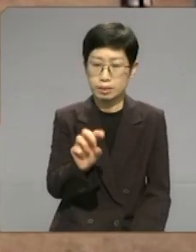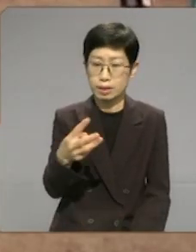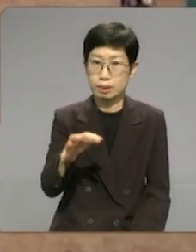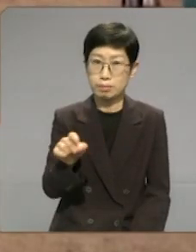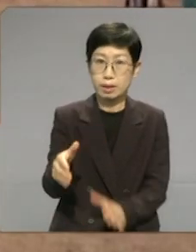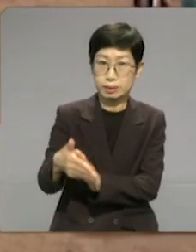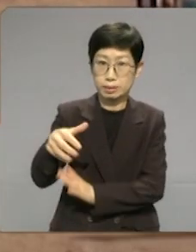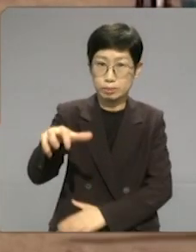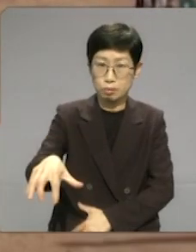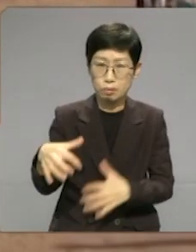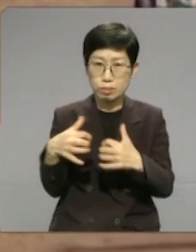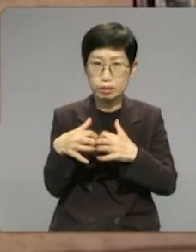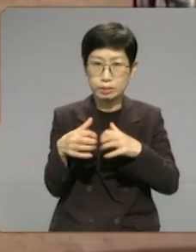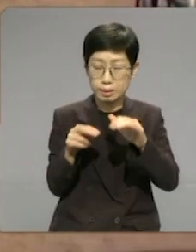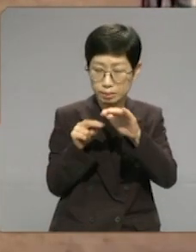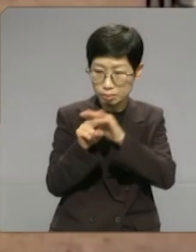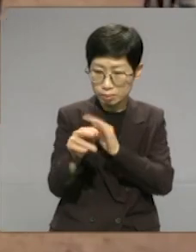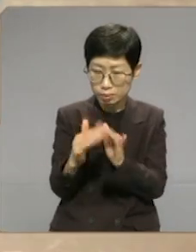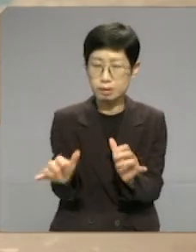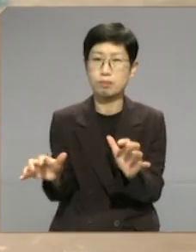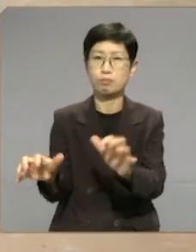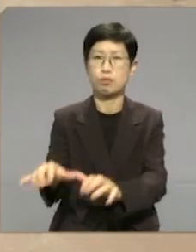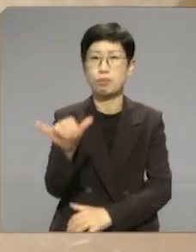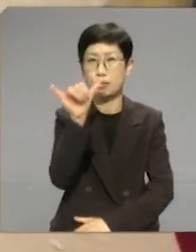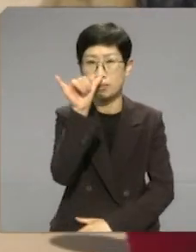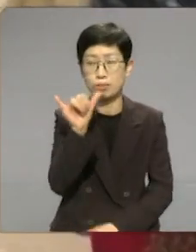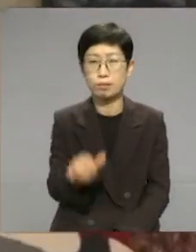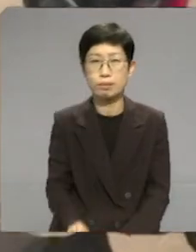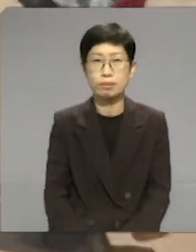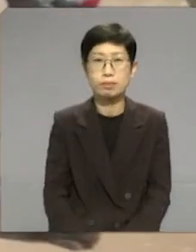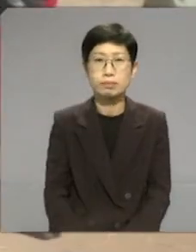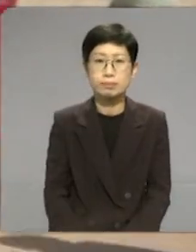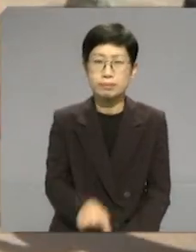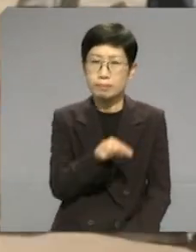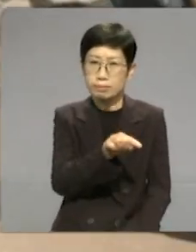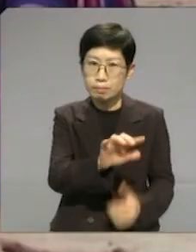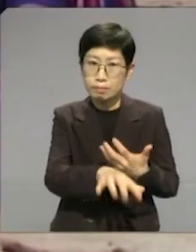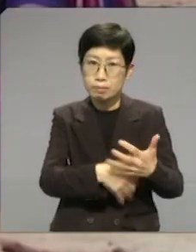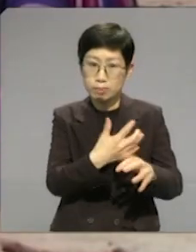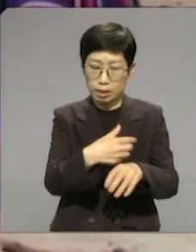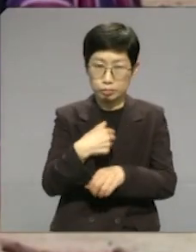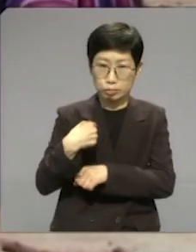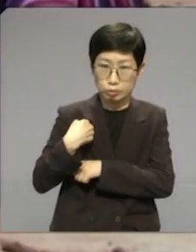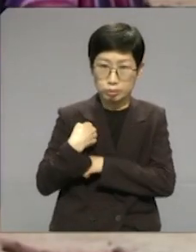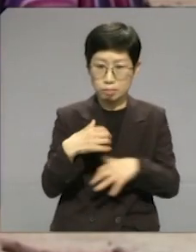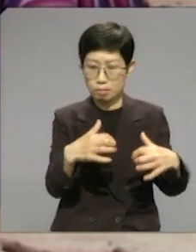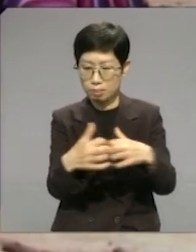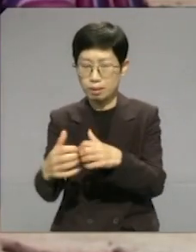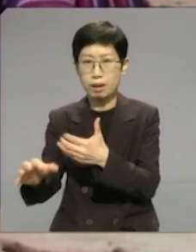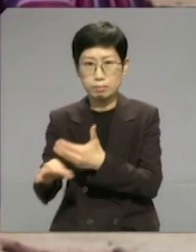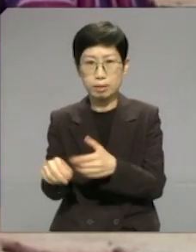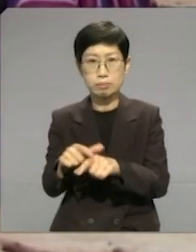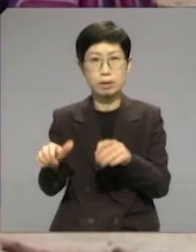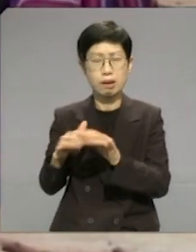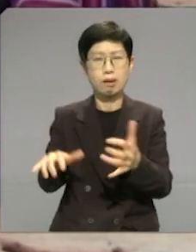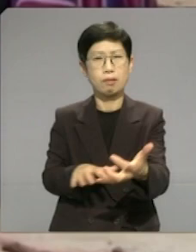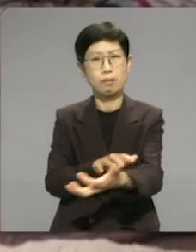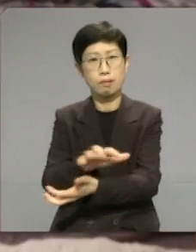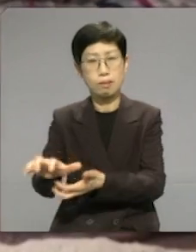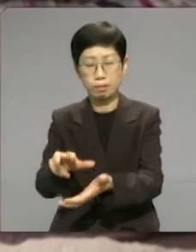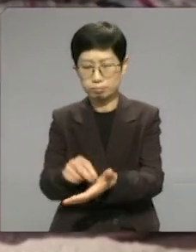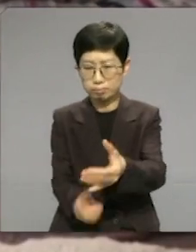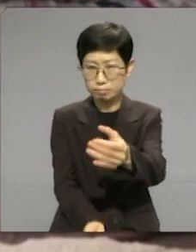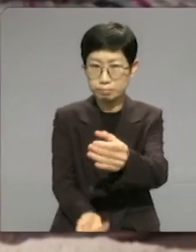알파시르에는 내전을 피해 피란온 난민들이 모여 있는 상황. 신속지원군이 진격할 경우 민간인이 뒤엉켜 참상이